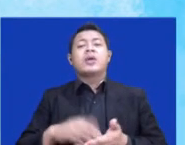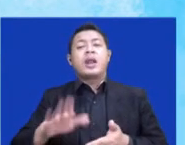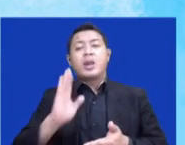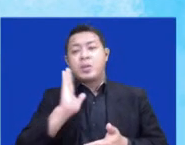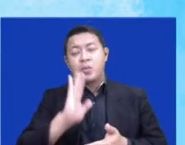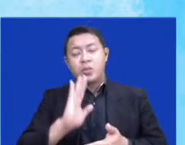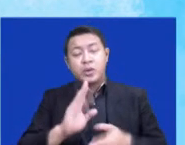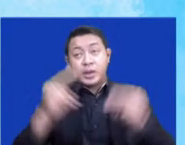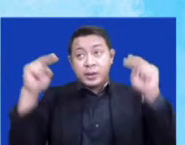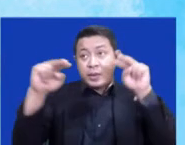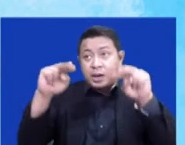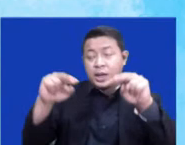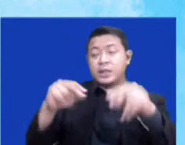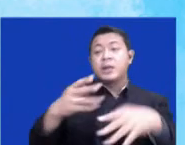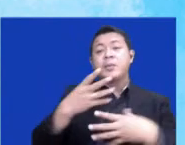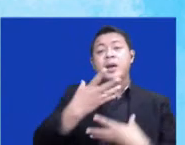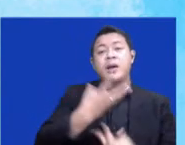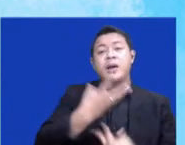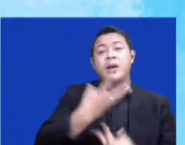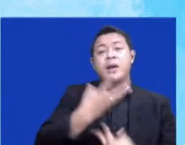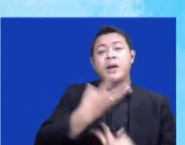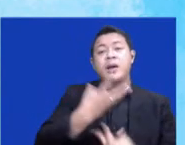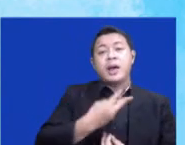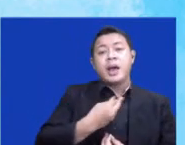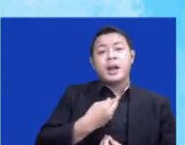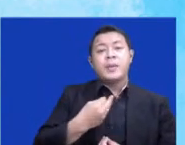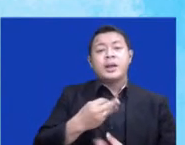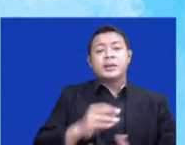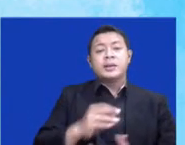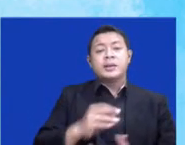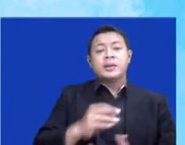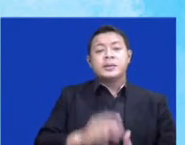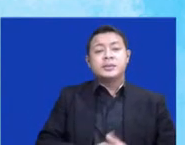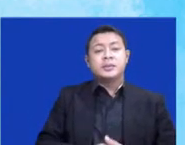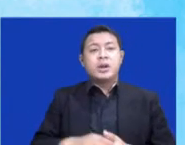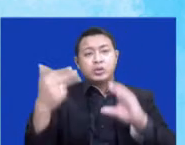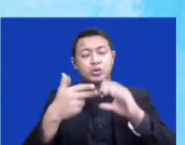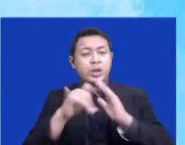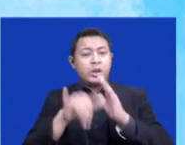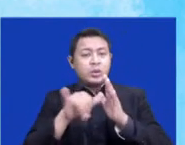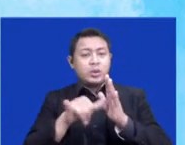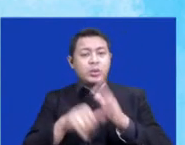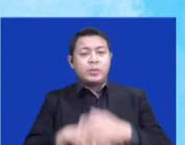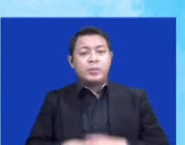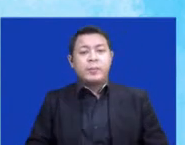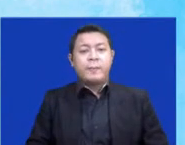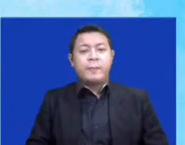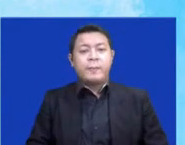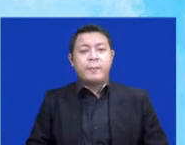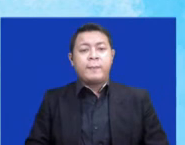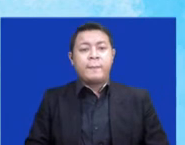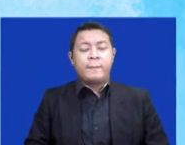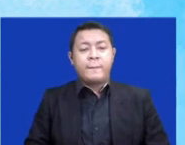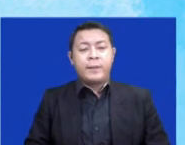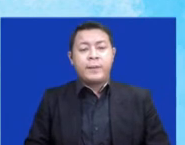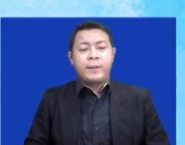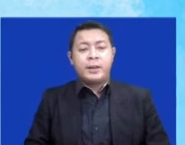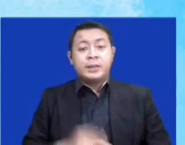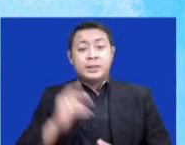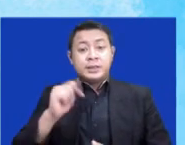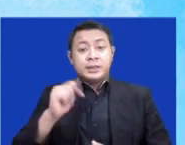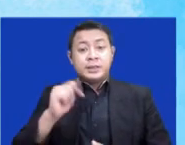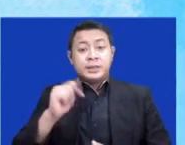baik melalui Zoom ataupun melalui YouTube? Okay. Yang pasti sih aku ada info penting aja, bahwa sekarang